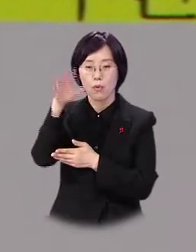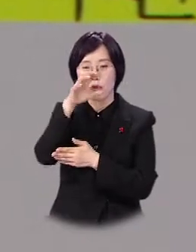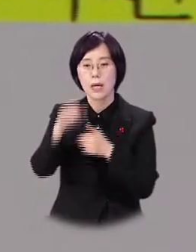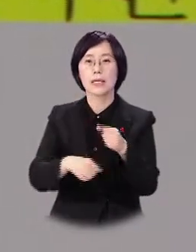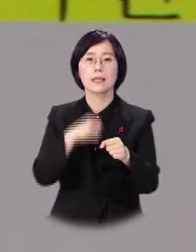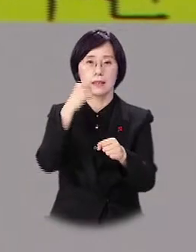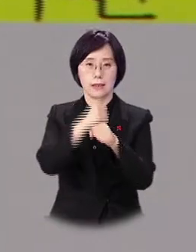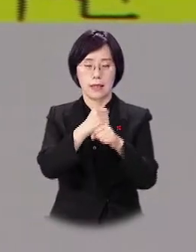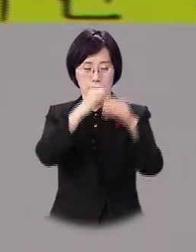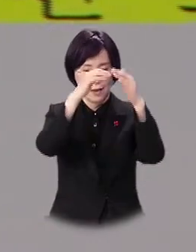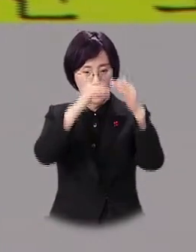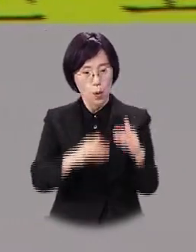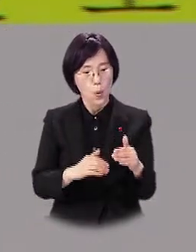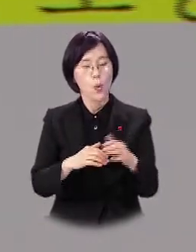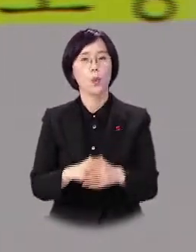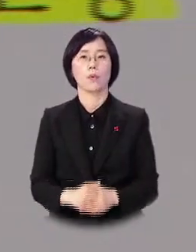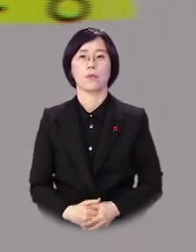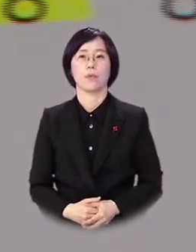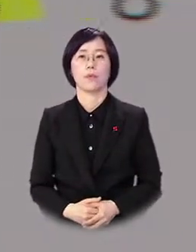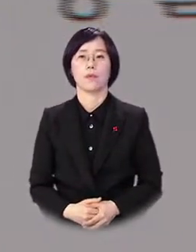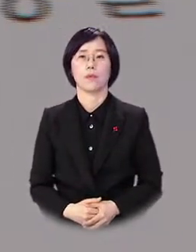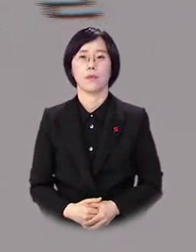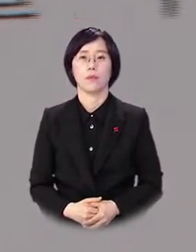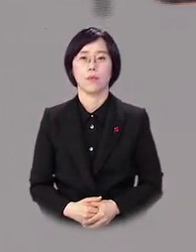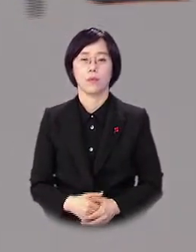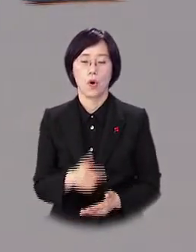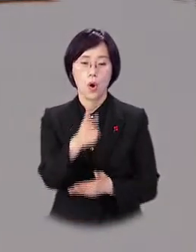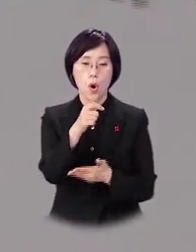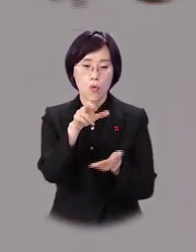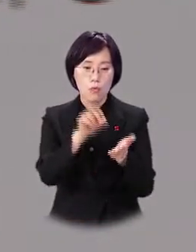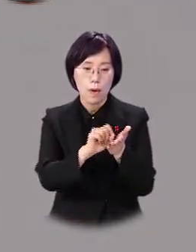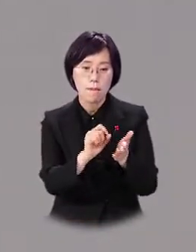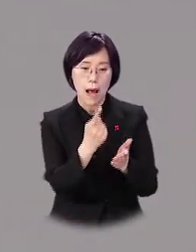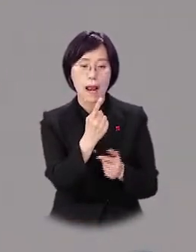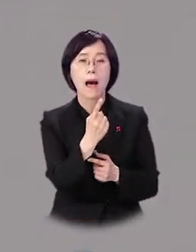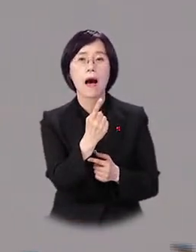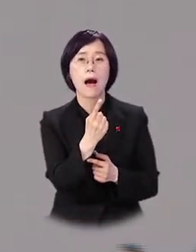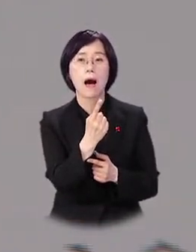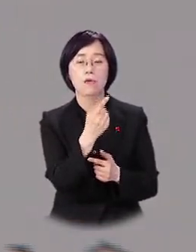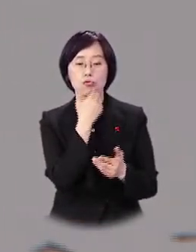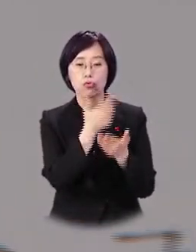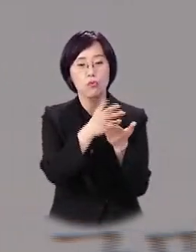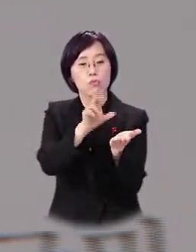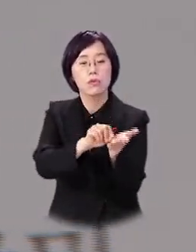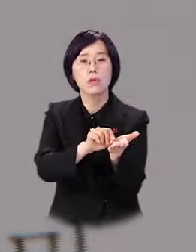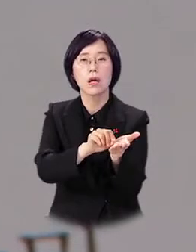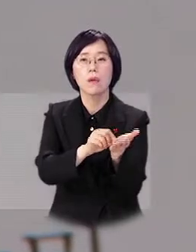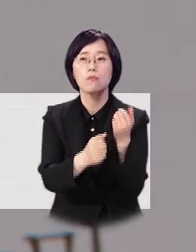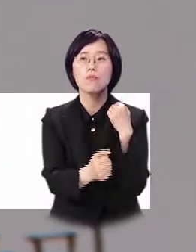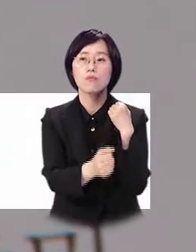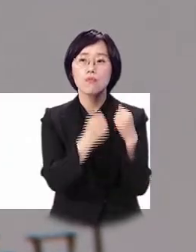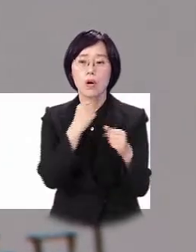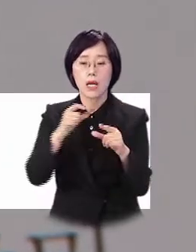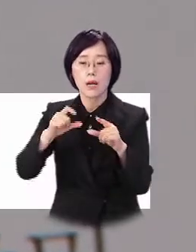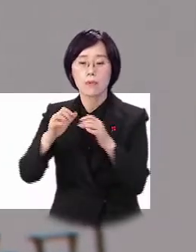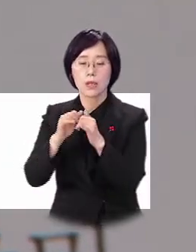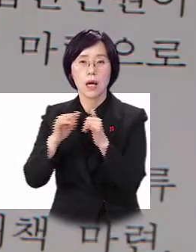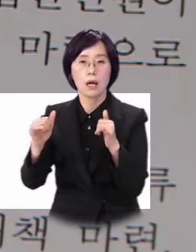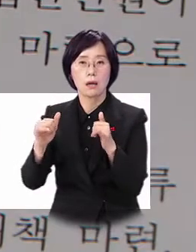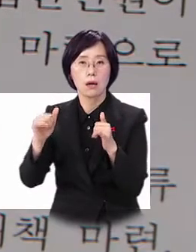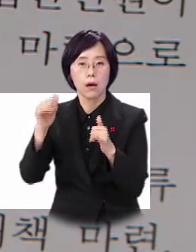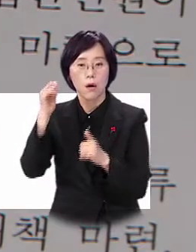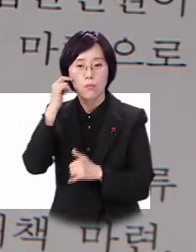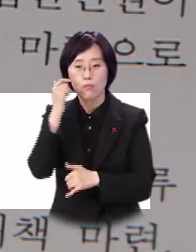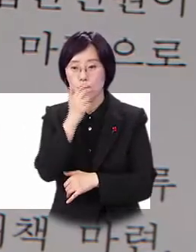훈련 재개가 포함됐습니다. 수성사격장 문제의 발단이자 핵심 쟁점이지만 일부 주민들은